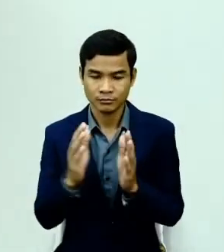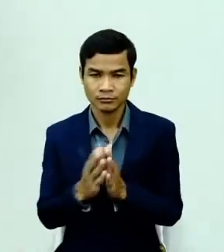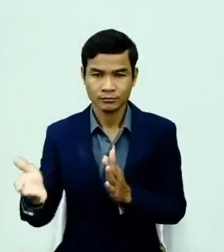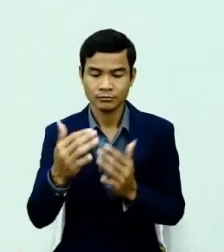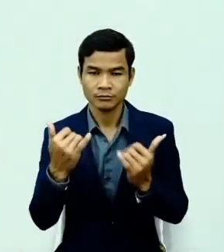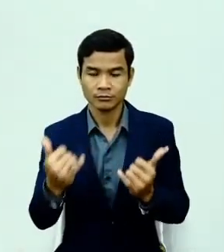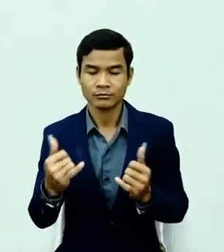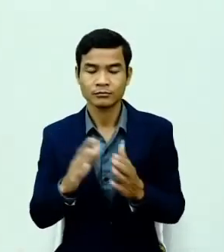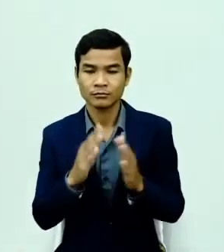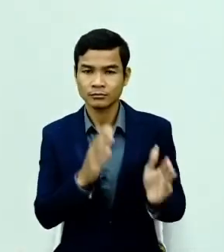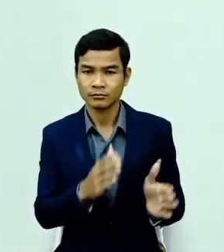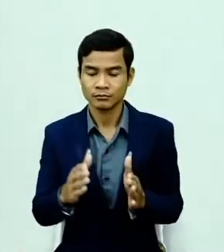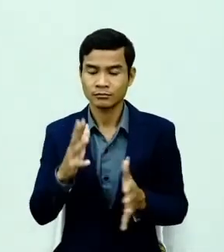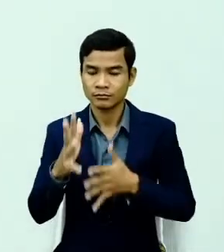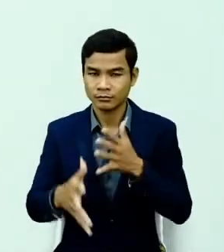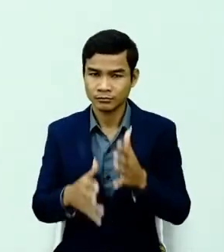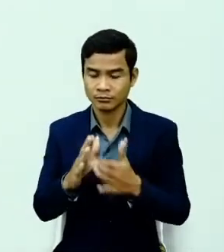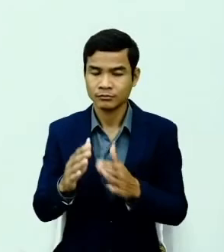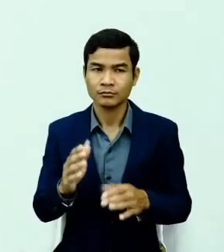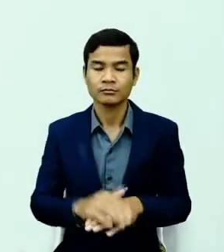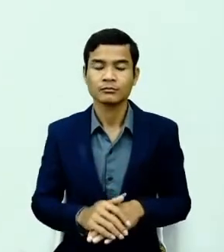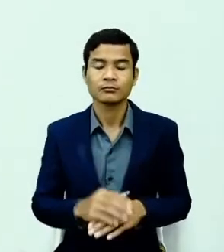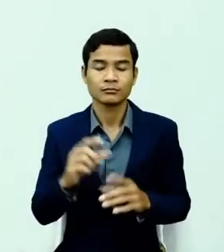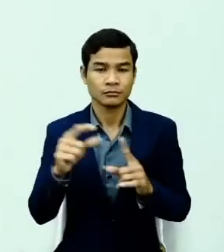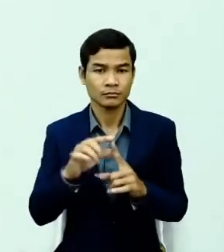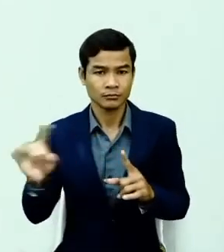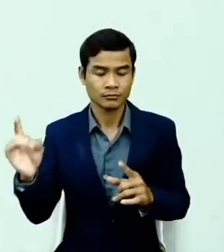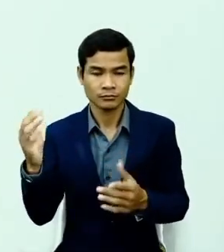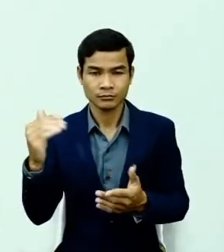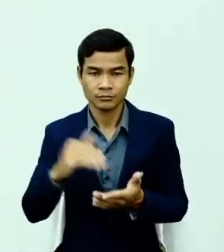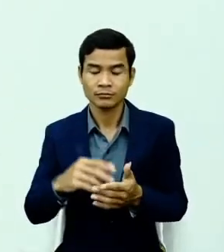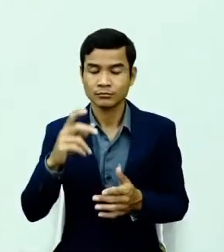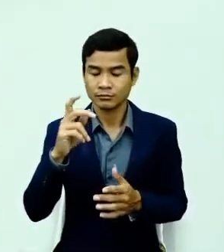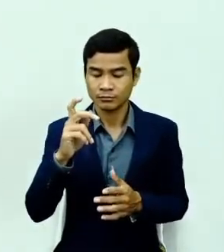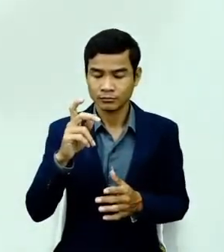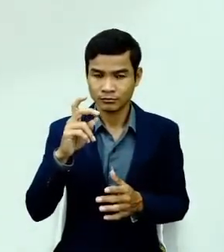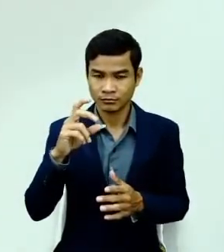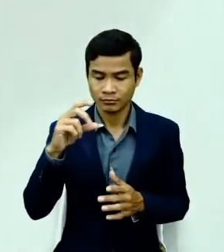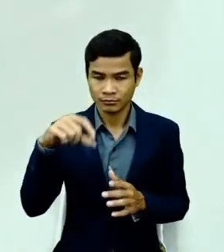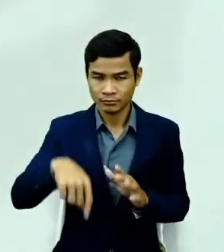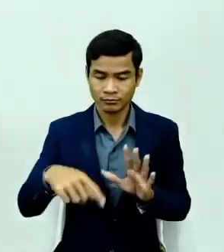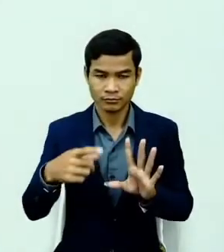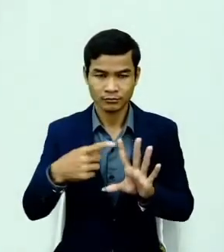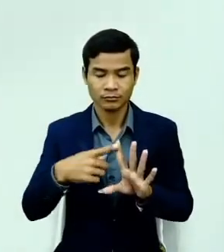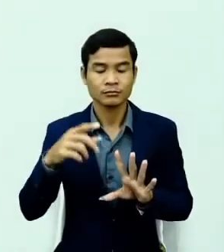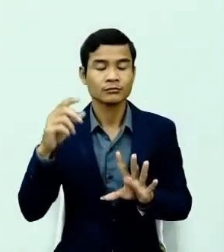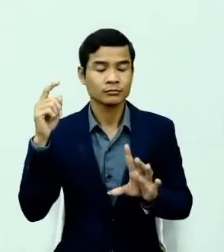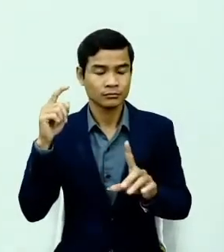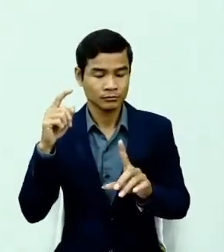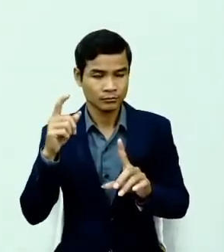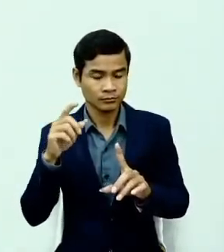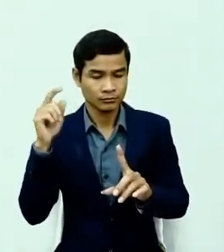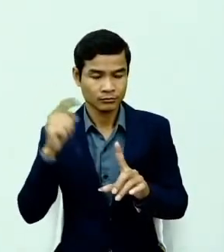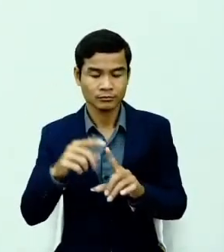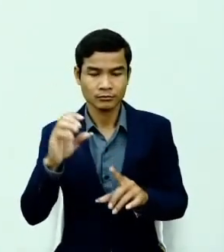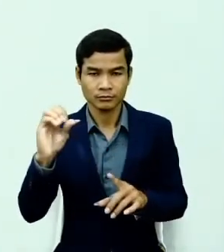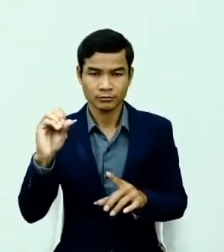នឥឡូវកូនកូនត្រៀមខ្លួនអានចាព្យាងឡើងវិញពីកៃរហូតដល់លីចា